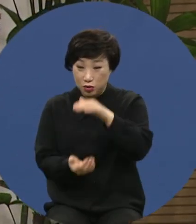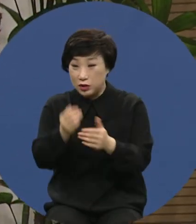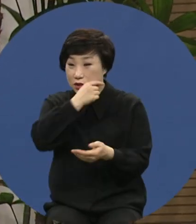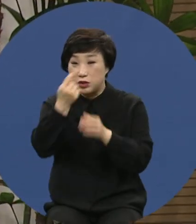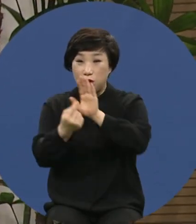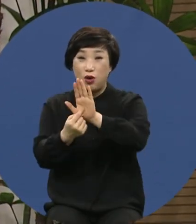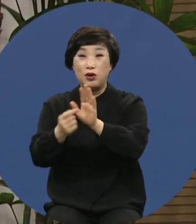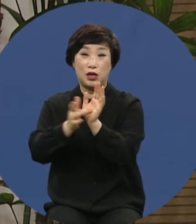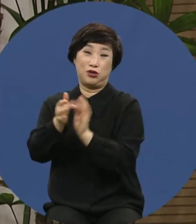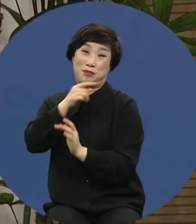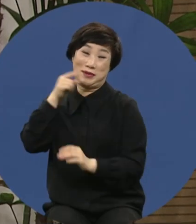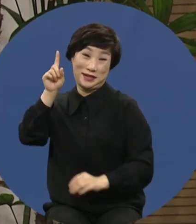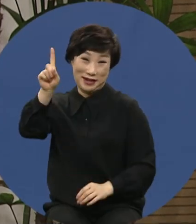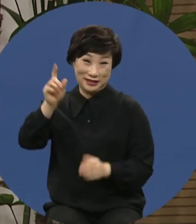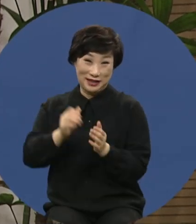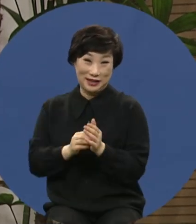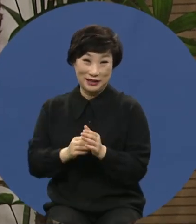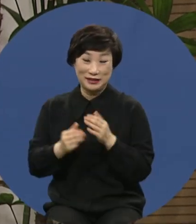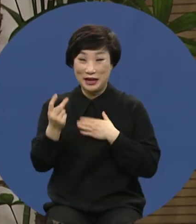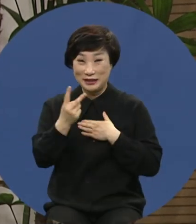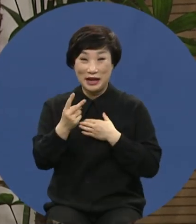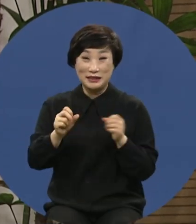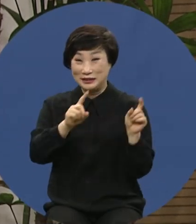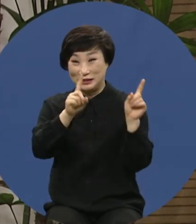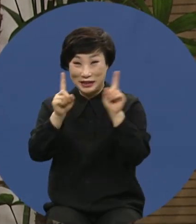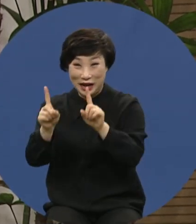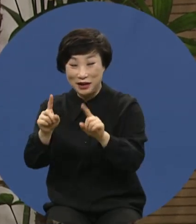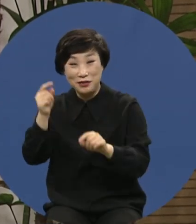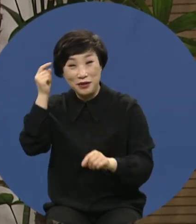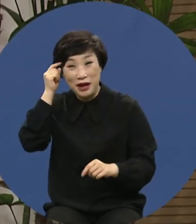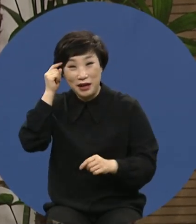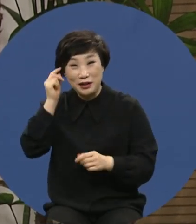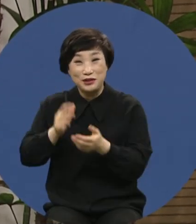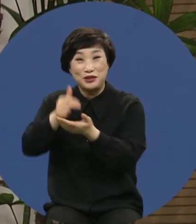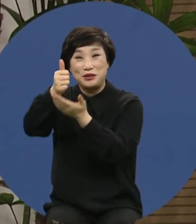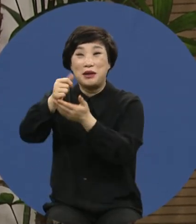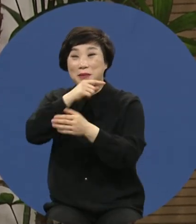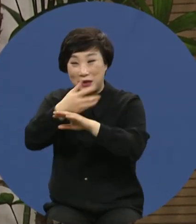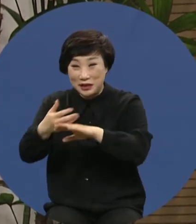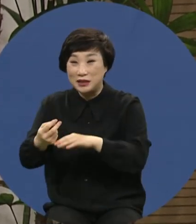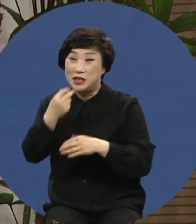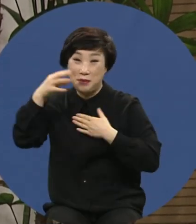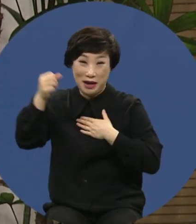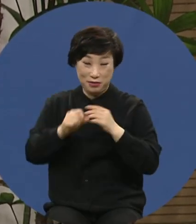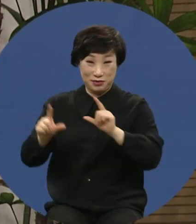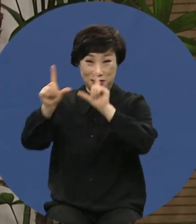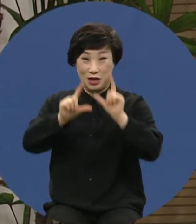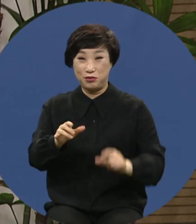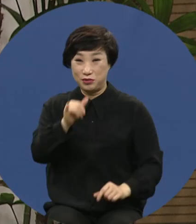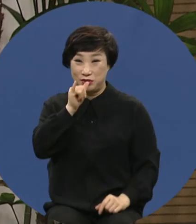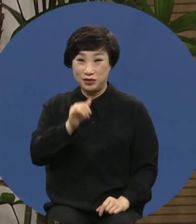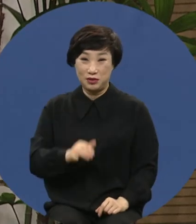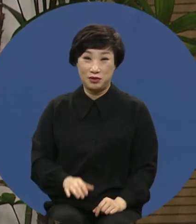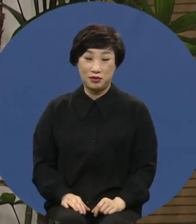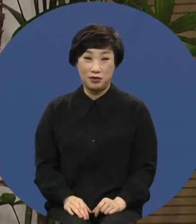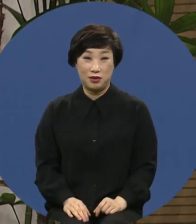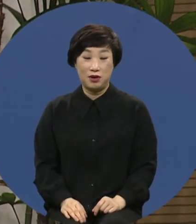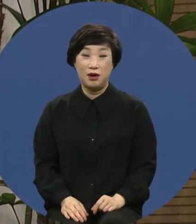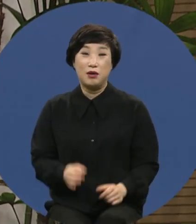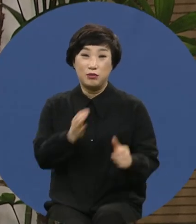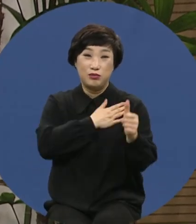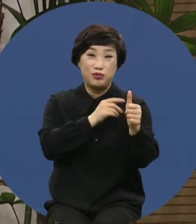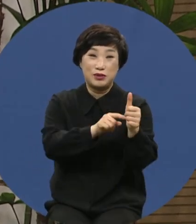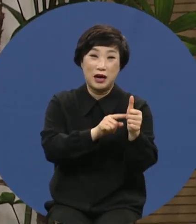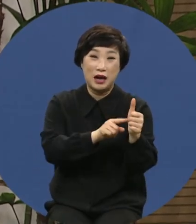피요. 내가 다시 사시거든 그 흘리신 피의 생명으로 산다 이 말이야. 부자가